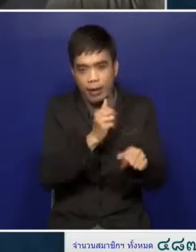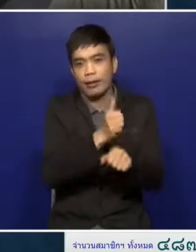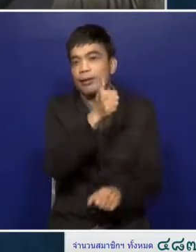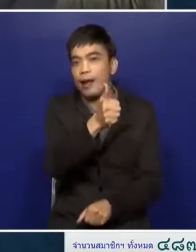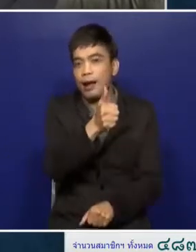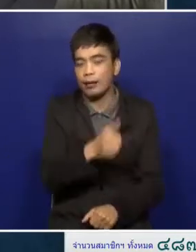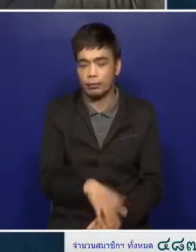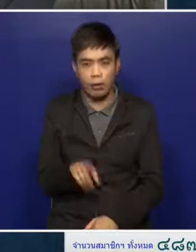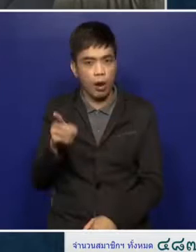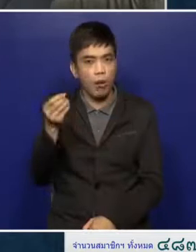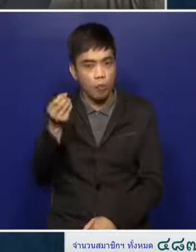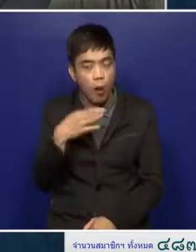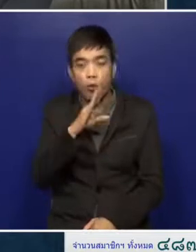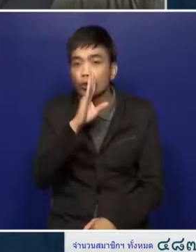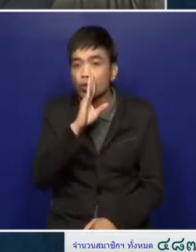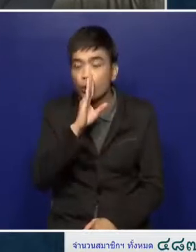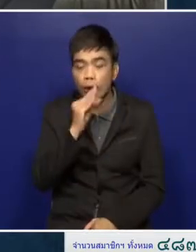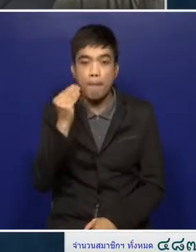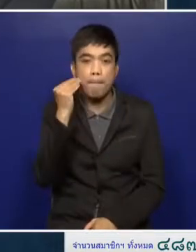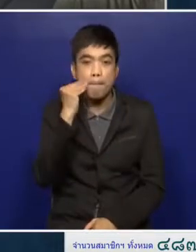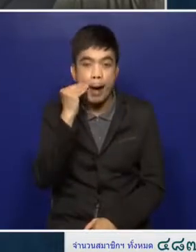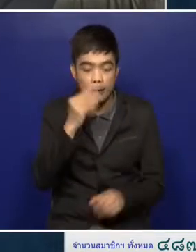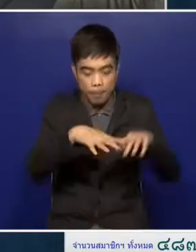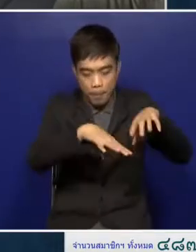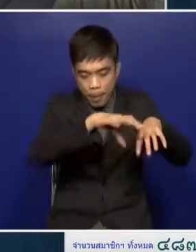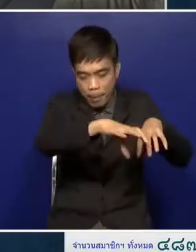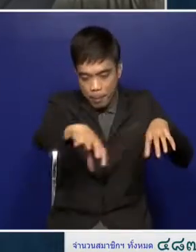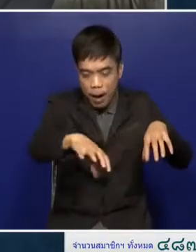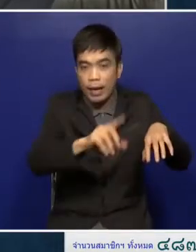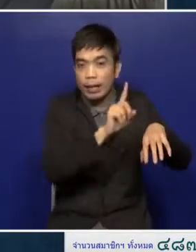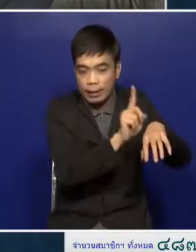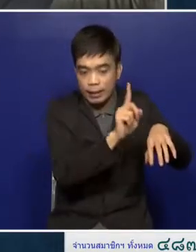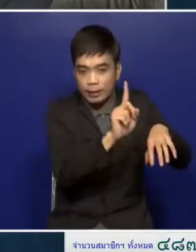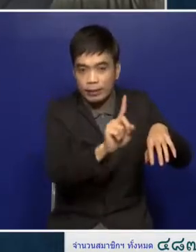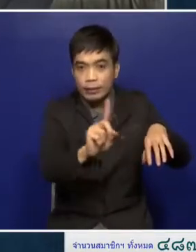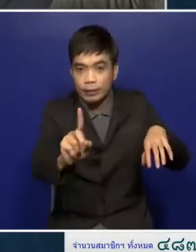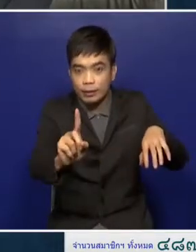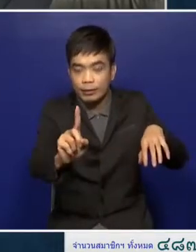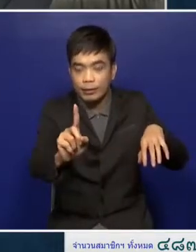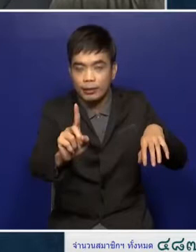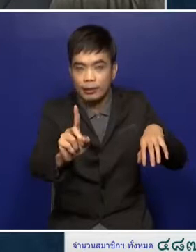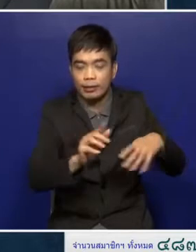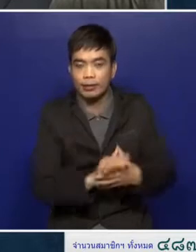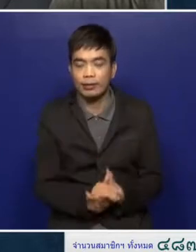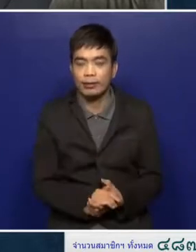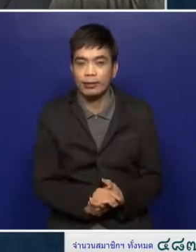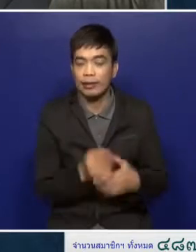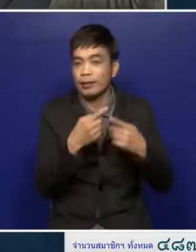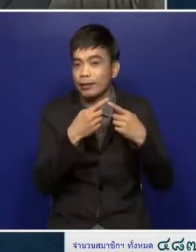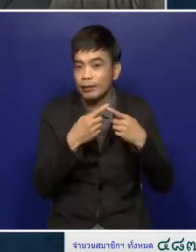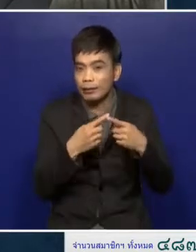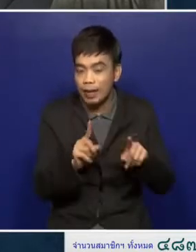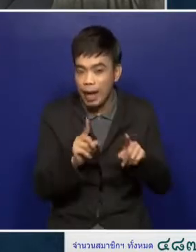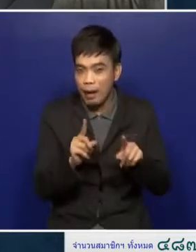กบ้านละ1ต้นสมมุติว่าปลูกบ้านละ1ต้นแต่ว่ามี